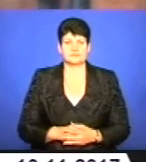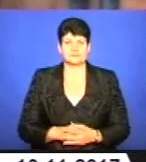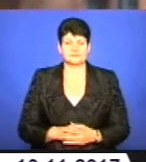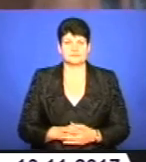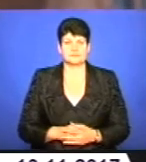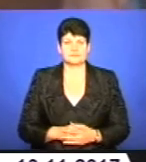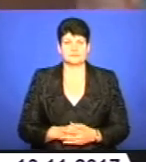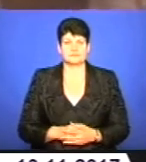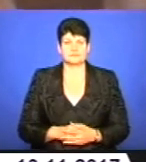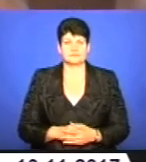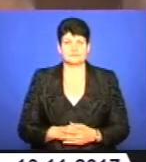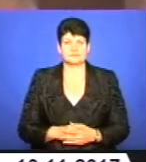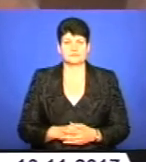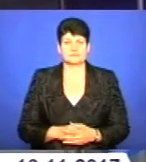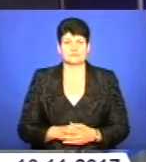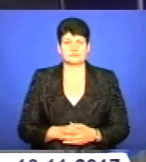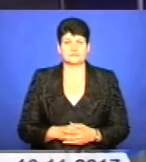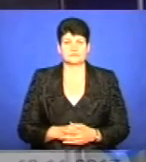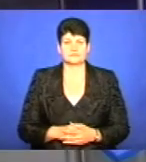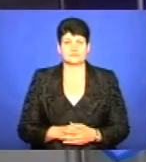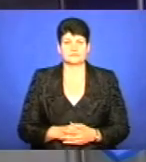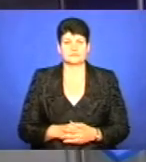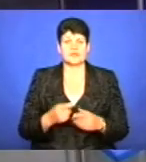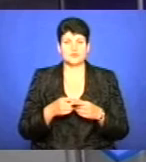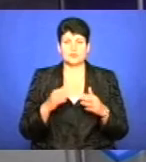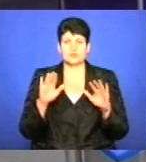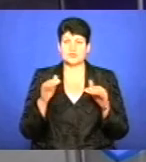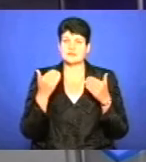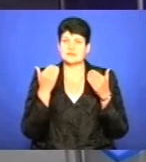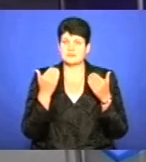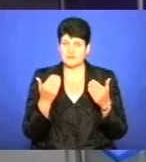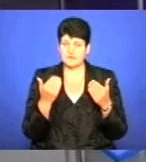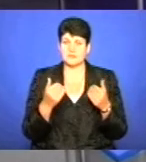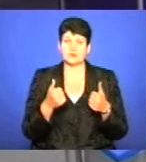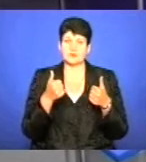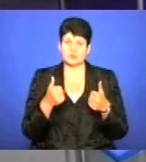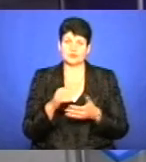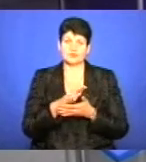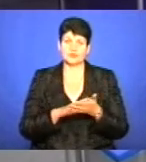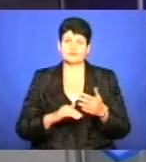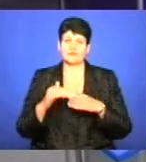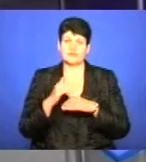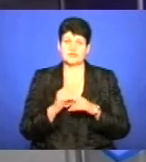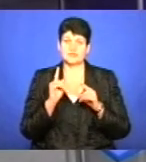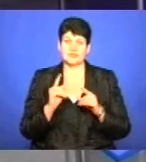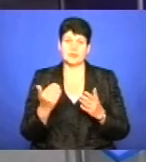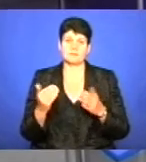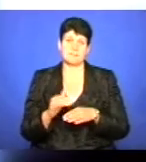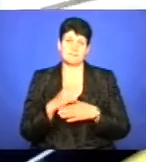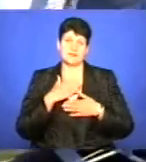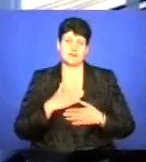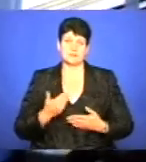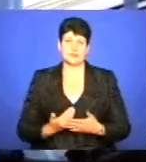Галіяш, Вісті ТТБ. На цьому я прощаюся з вами. Бажаю вдалого продовження вечора, лише приємних новин.